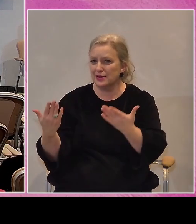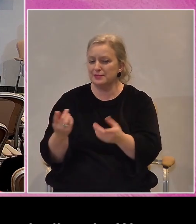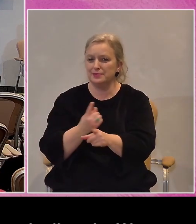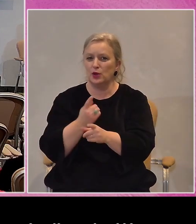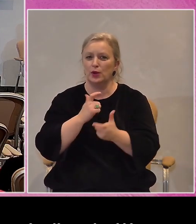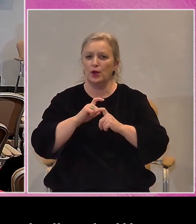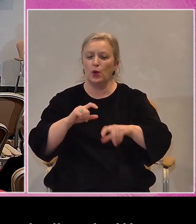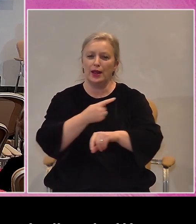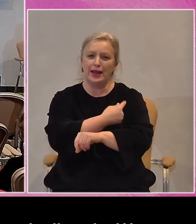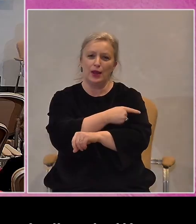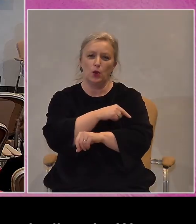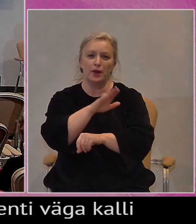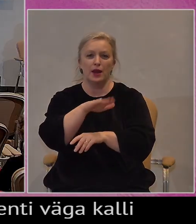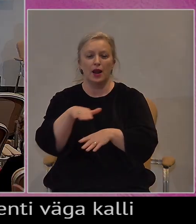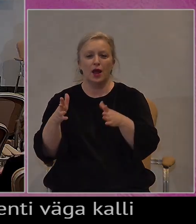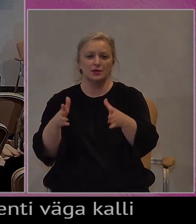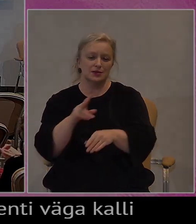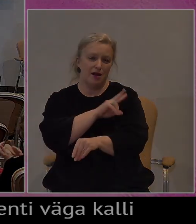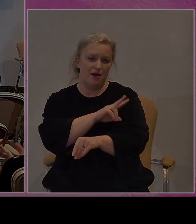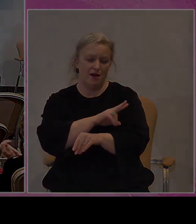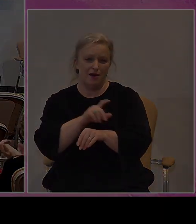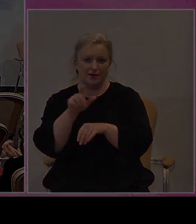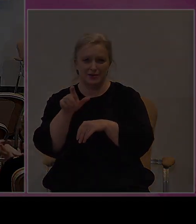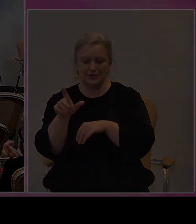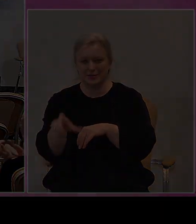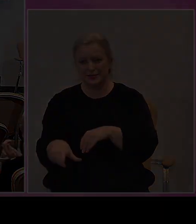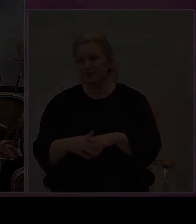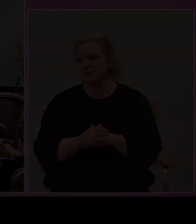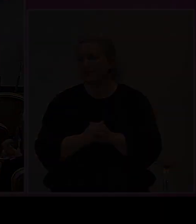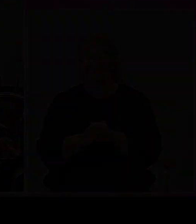Tartu Ülikooli kliinikumi lastearst doktor Mari-Anne Vals.